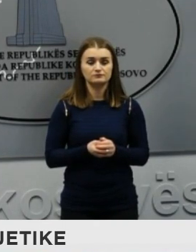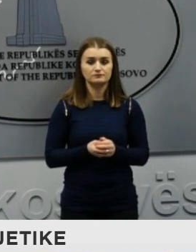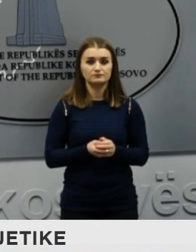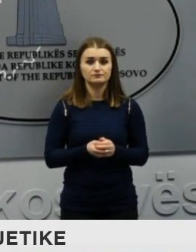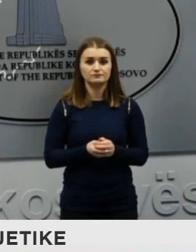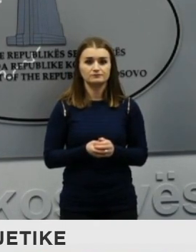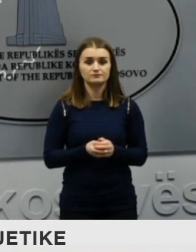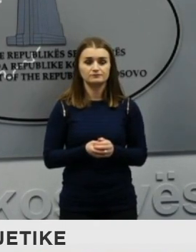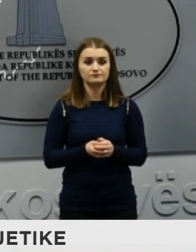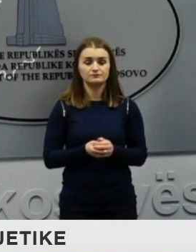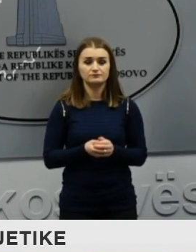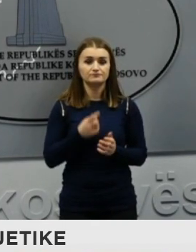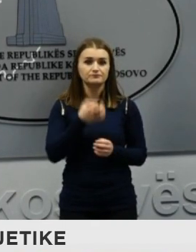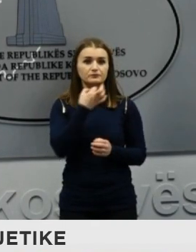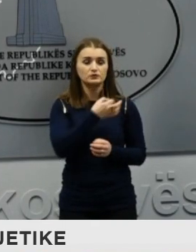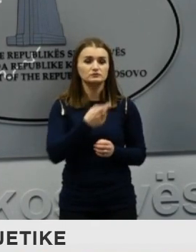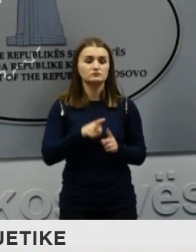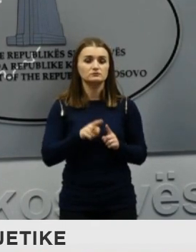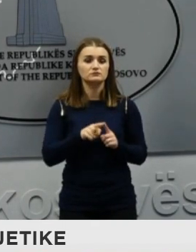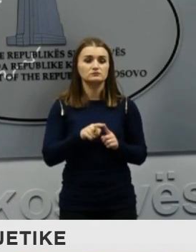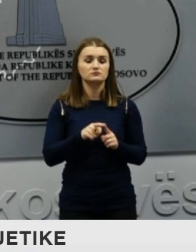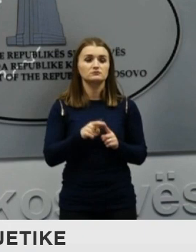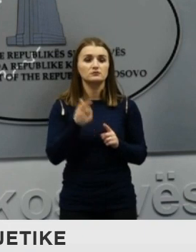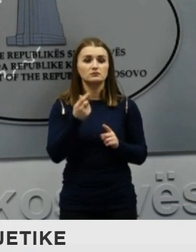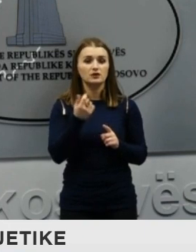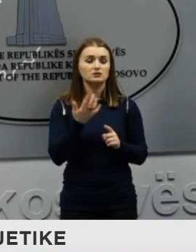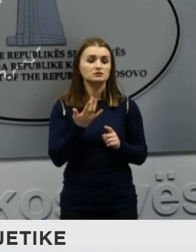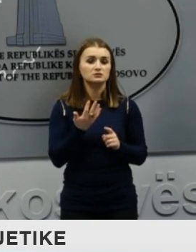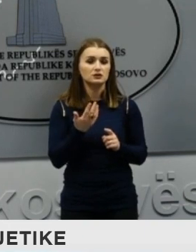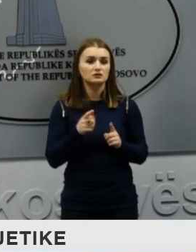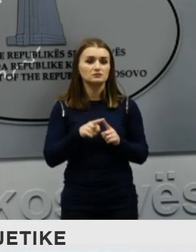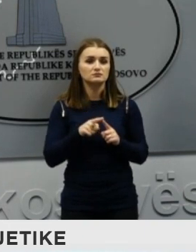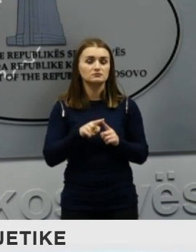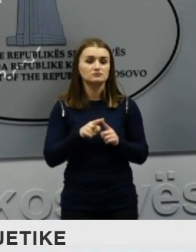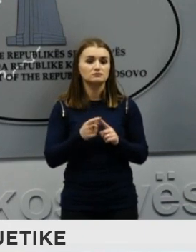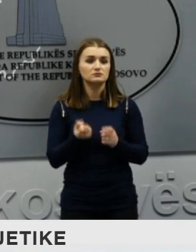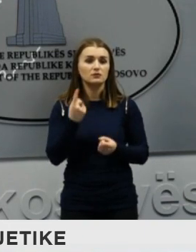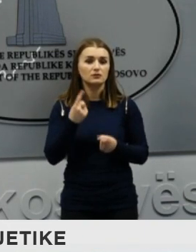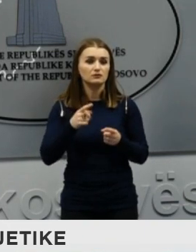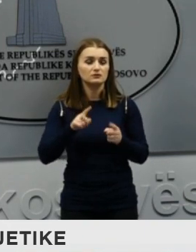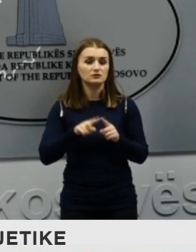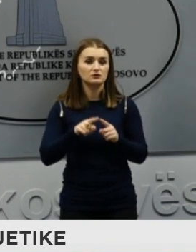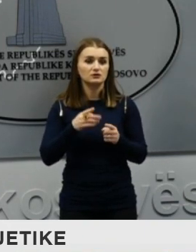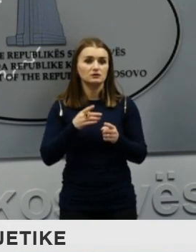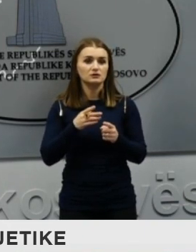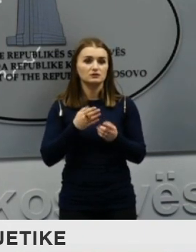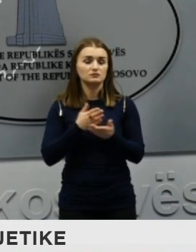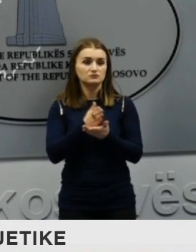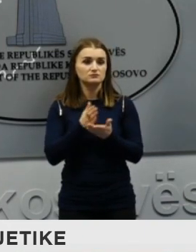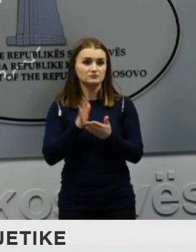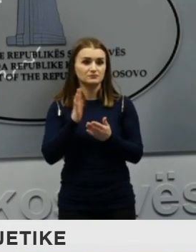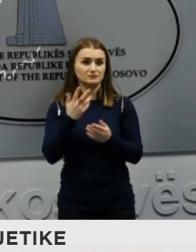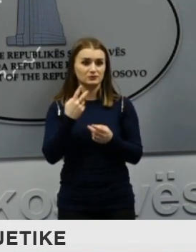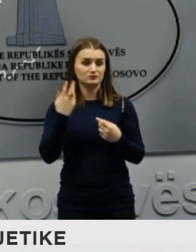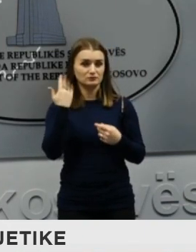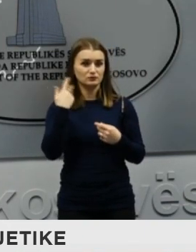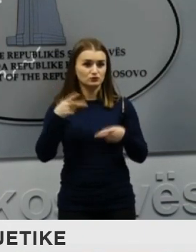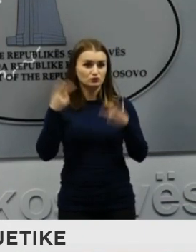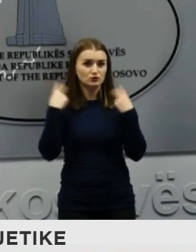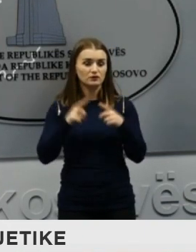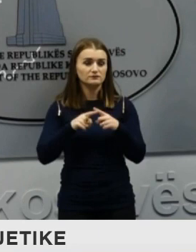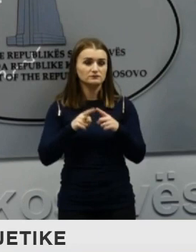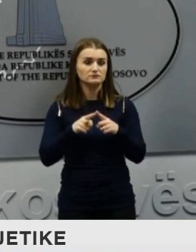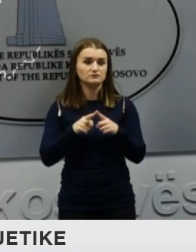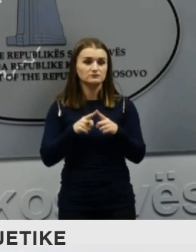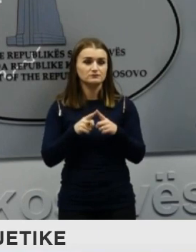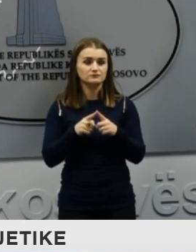sa është shumë e devimeve dheritani që i përmendët që keni devime të shumë të në 15 ditët e fundit. Sa është devime, sa